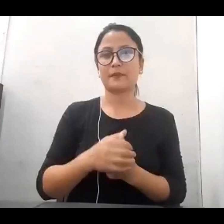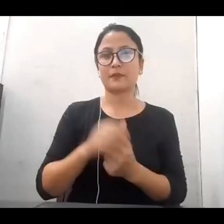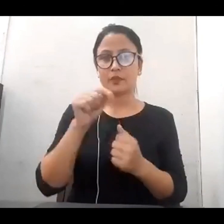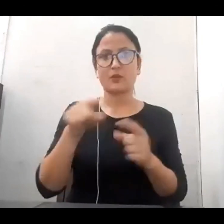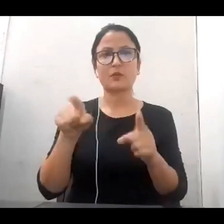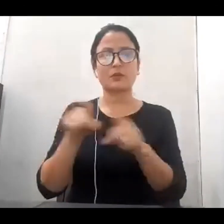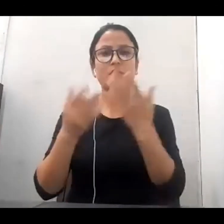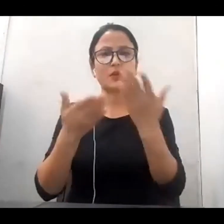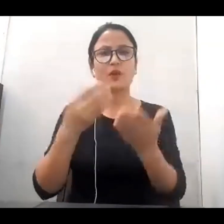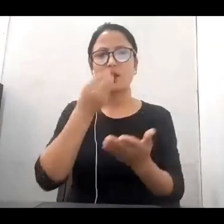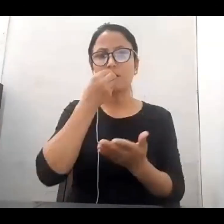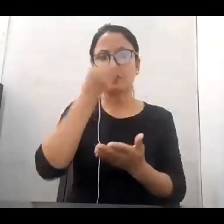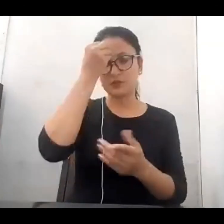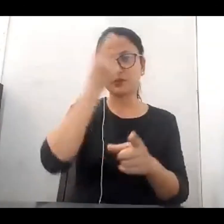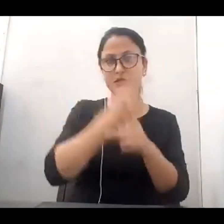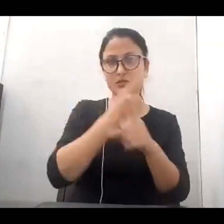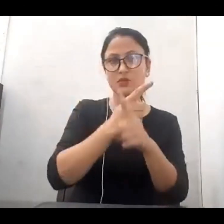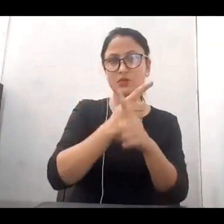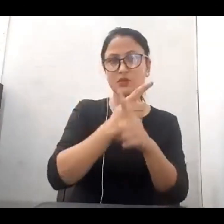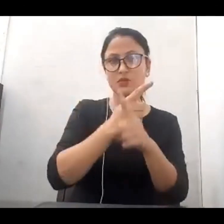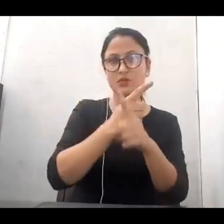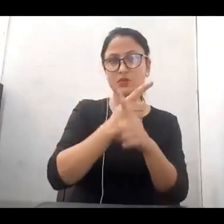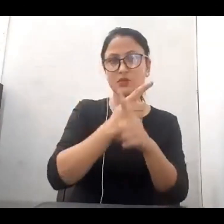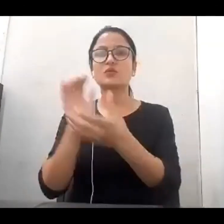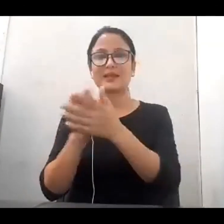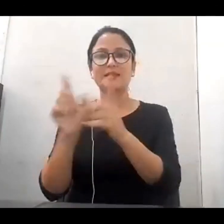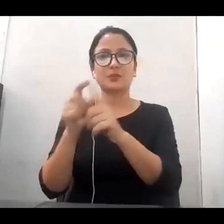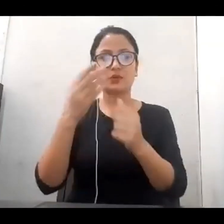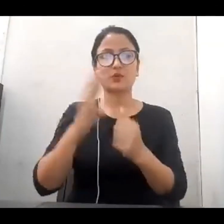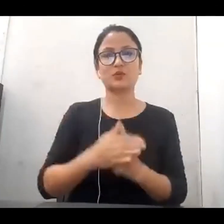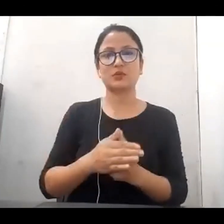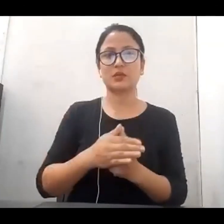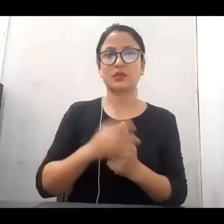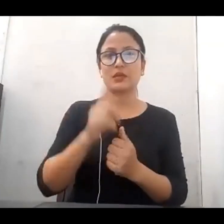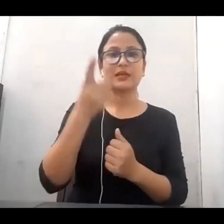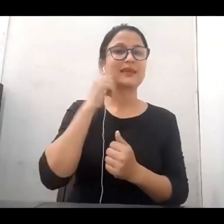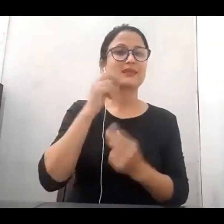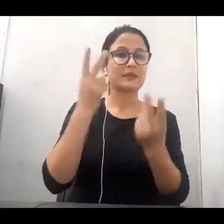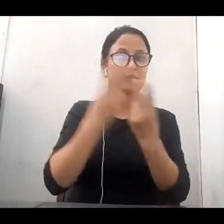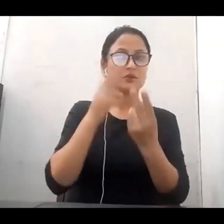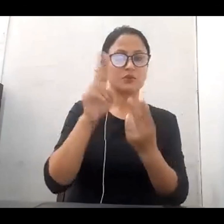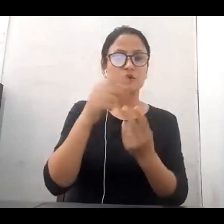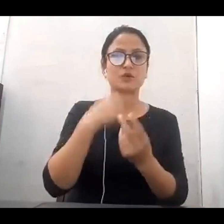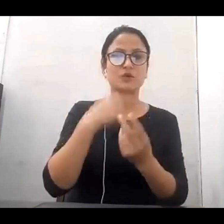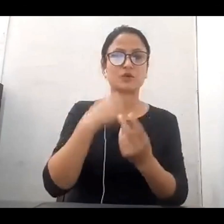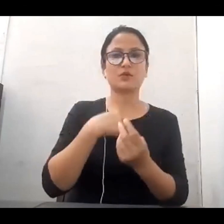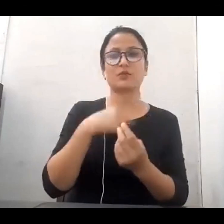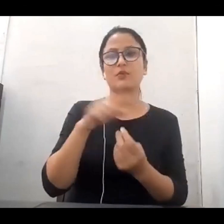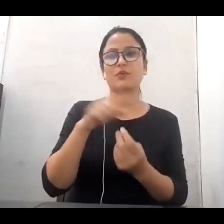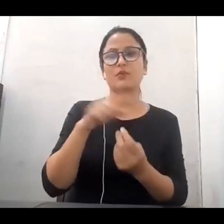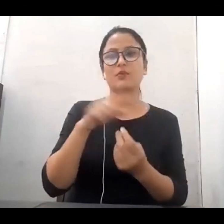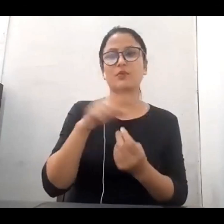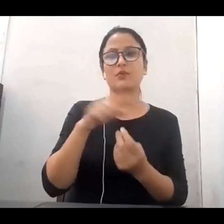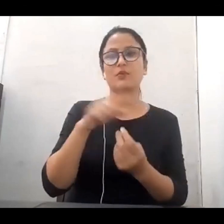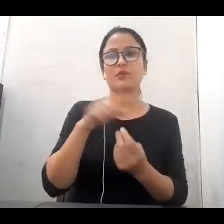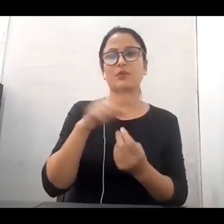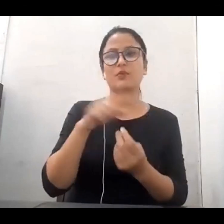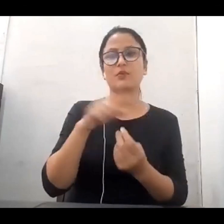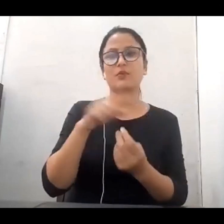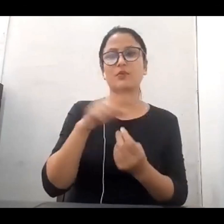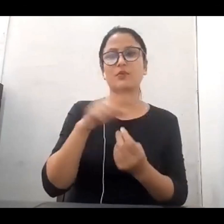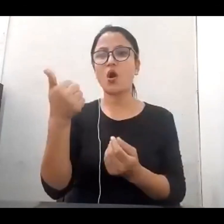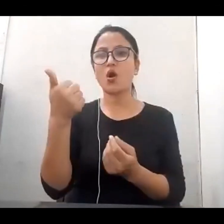पशुपति सरको एक्सपर्टिज अरू साथीहरू पनि हुनुहुन्छ, एक दिन चाहिँ त्यस्तो भयो भने चाहिँ सायद अरू इन्टरनलाइज हुनको लागि होइन